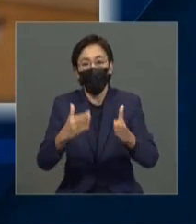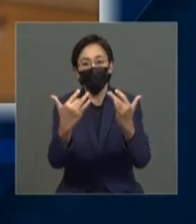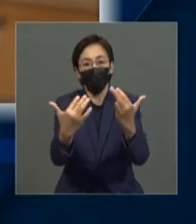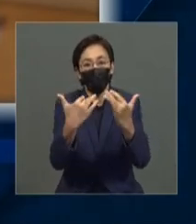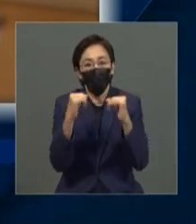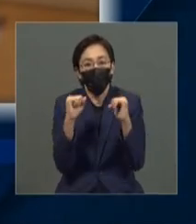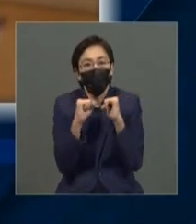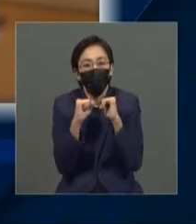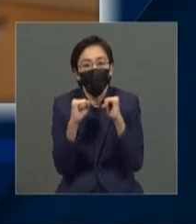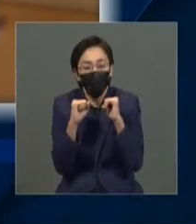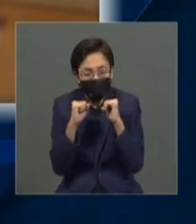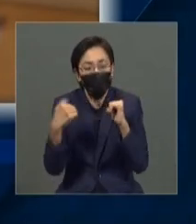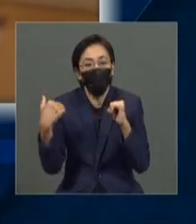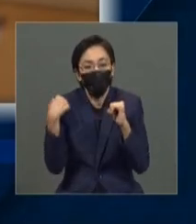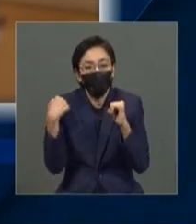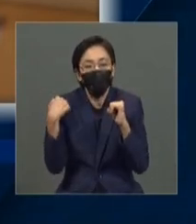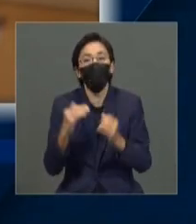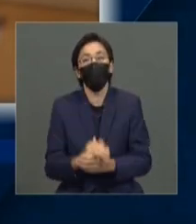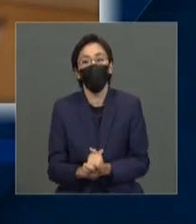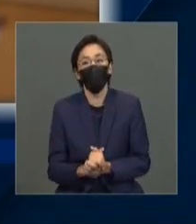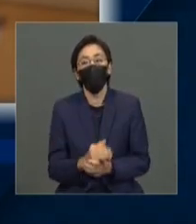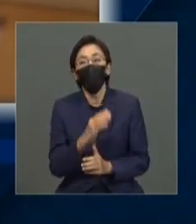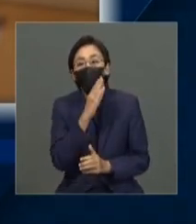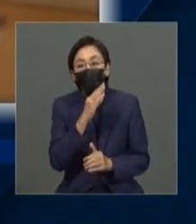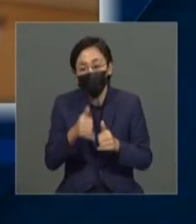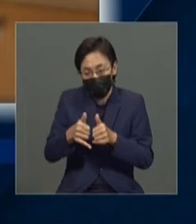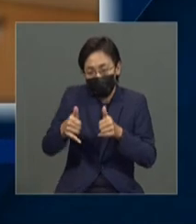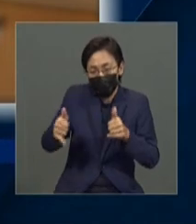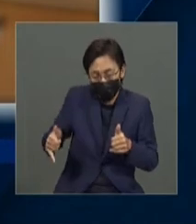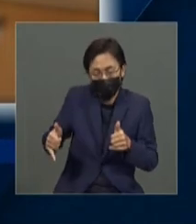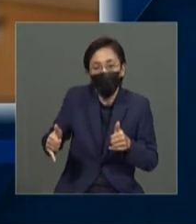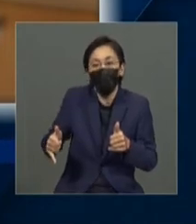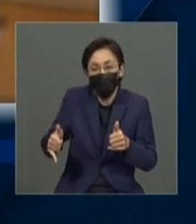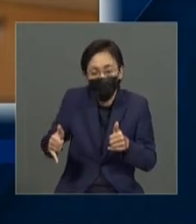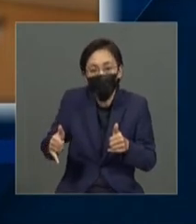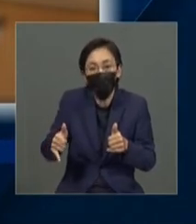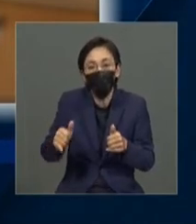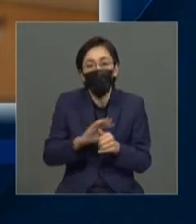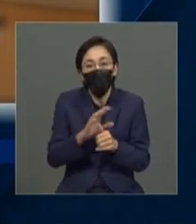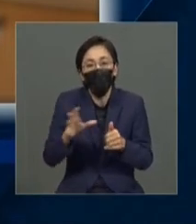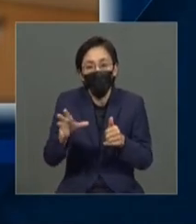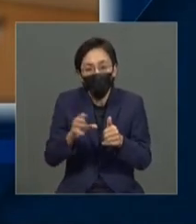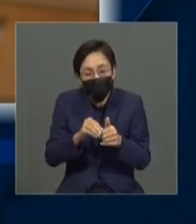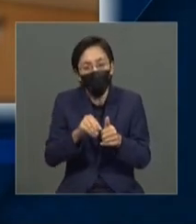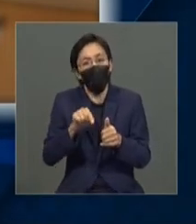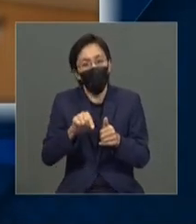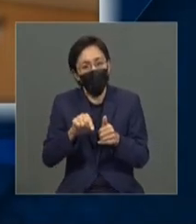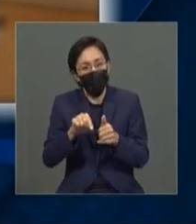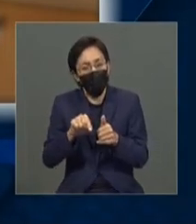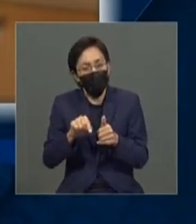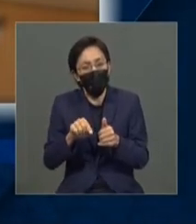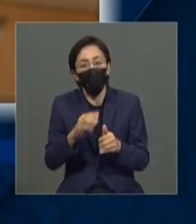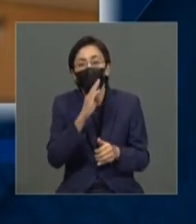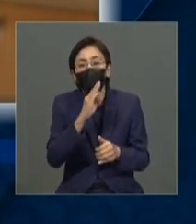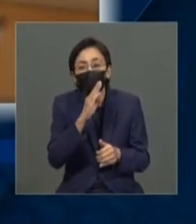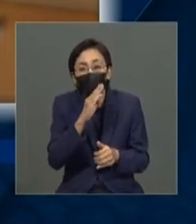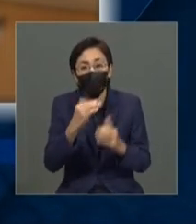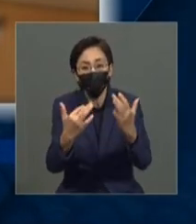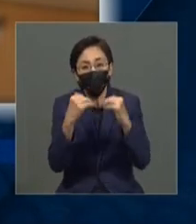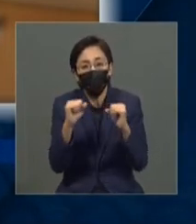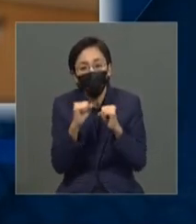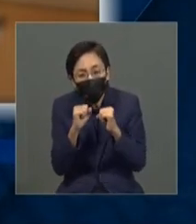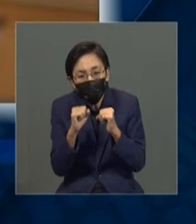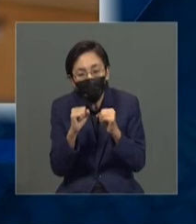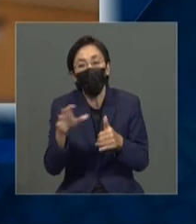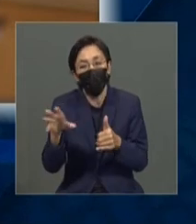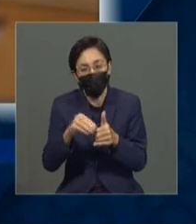ดเนี่ยนะครับโอกาสที่จะติดเชื้อในที่ดังกล่าวนี้ง่ายกว่าเชื้อนี้เนี่ยนะครับถ้าเราไปสั